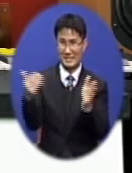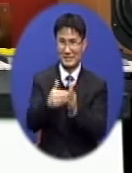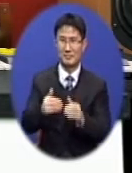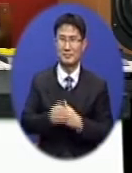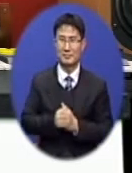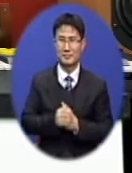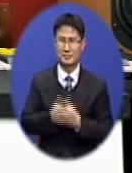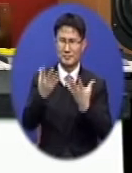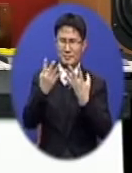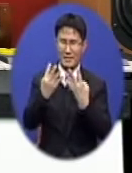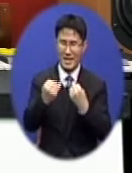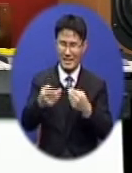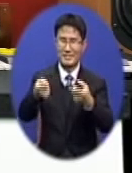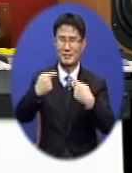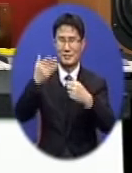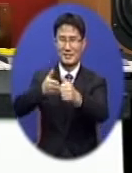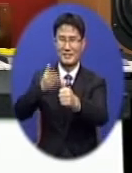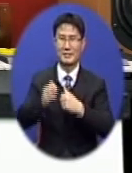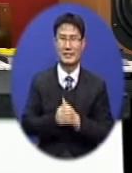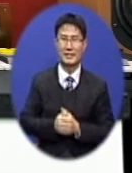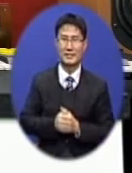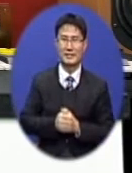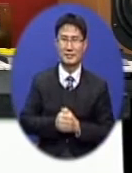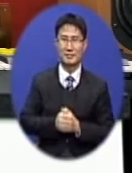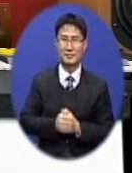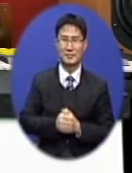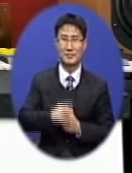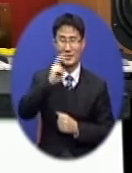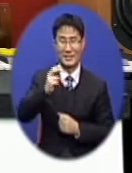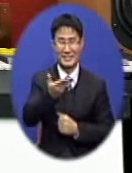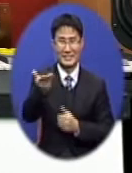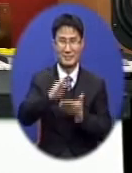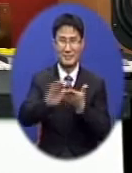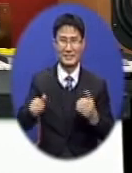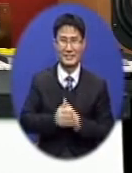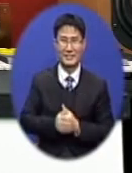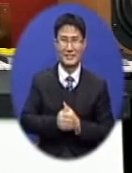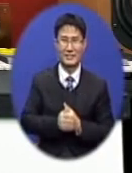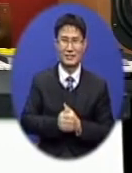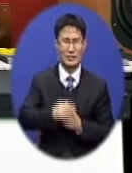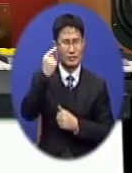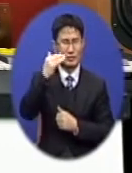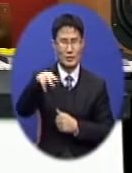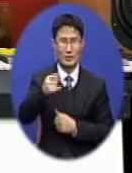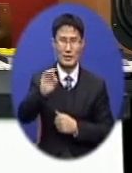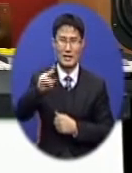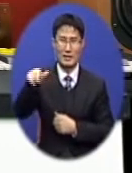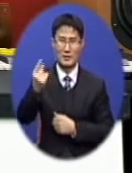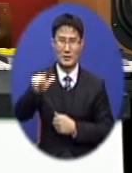완료되니까요. 많은 참여 부탁드리면서 음악 드리겠습니다. 추억의 소야곡 네,